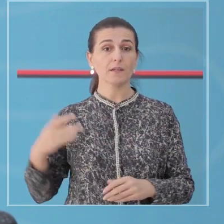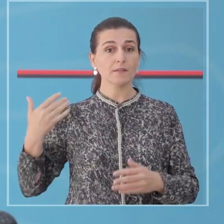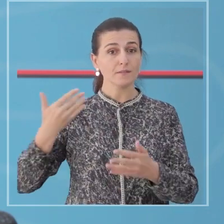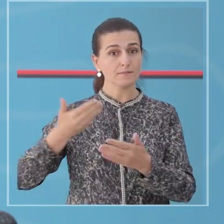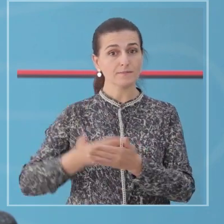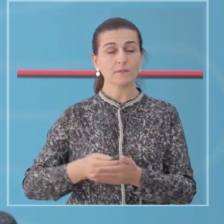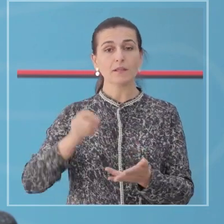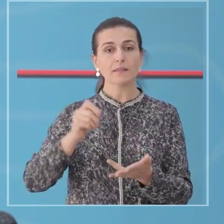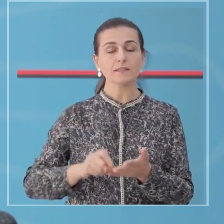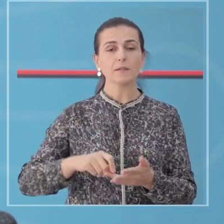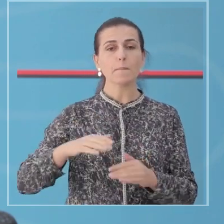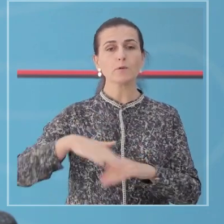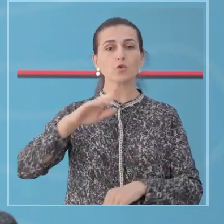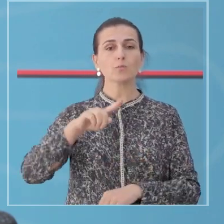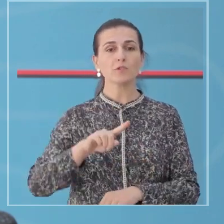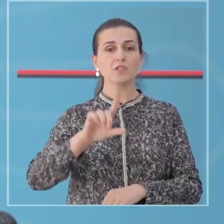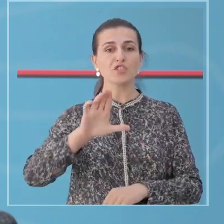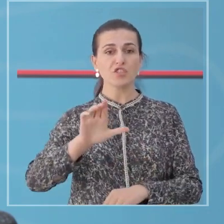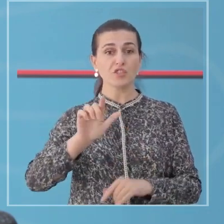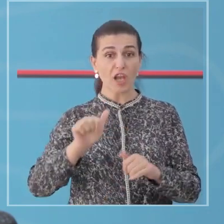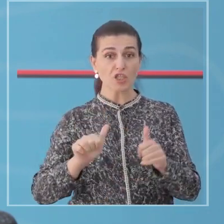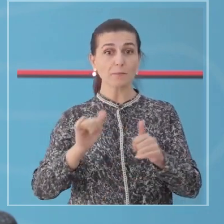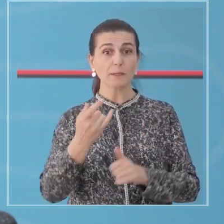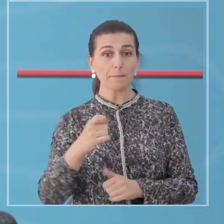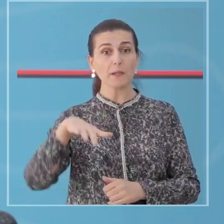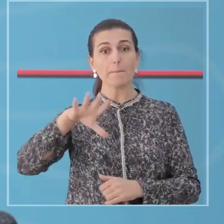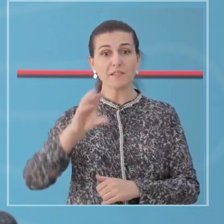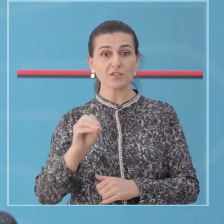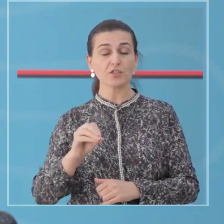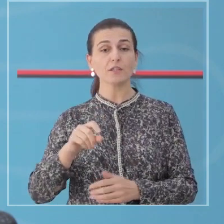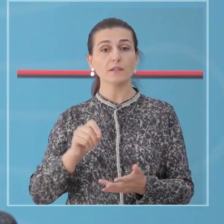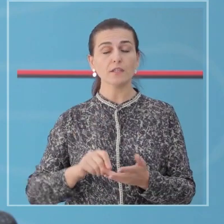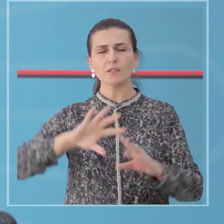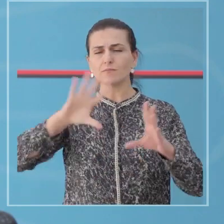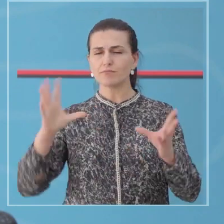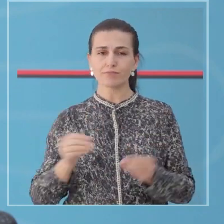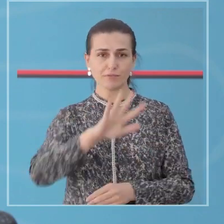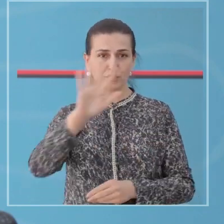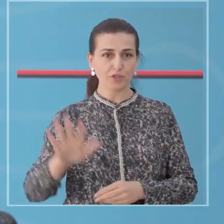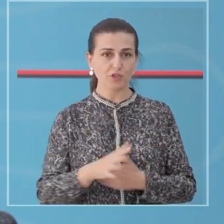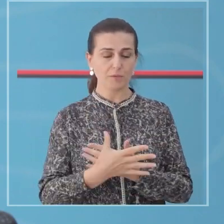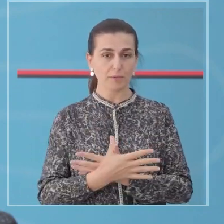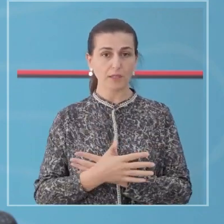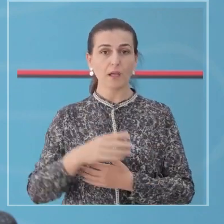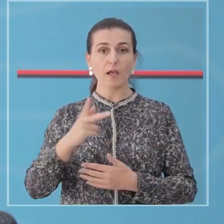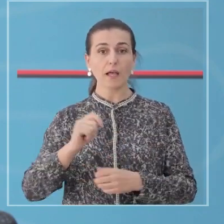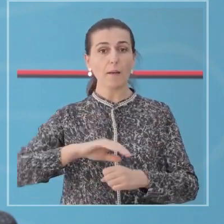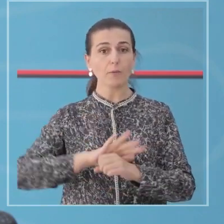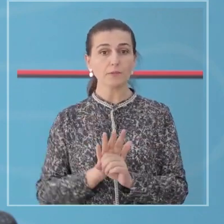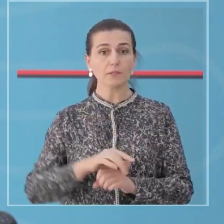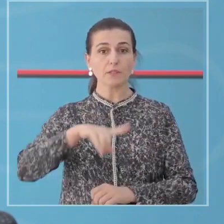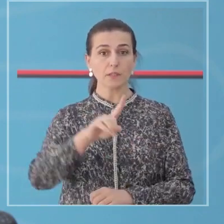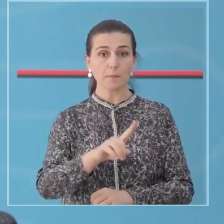i epidemisë janë kryer 16500 testime molekulare dhe serologjike në të gjithë vendin dhe janë konfirmuar pozitiv